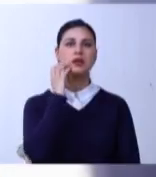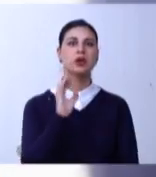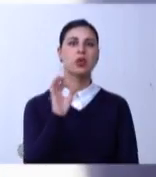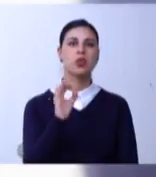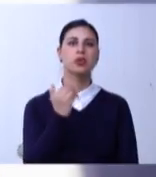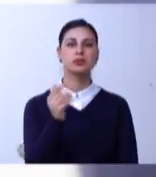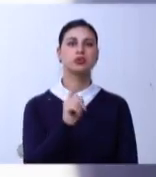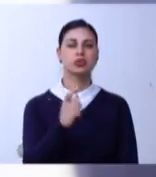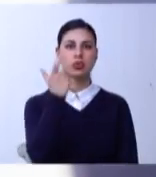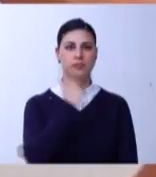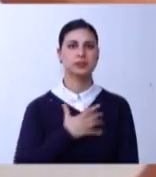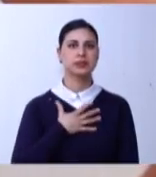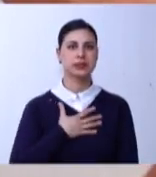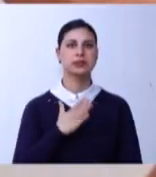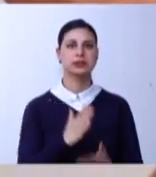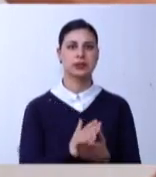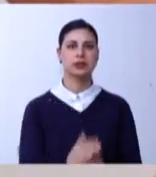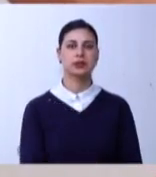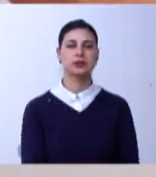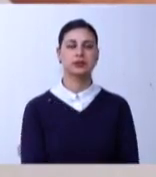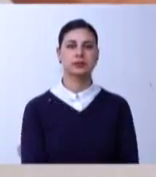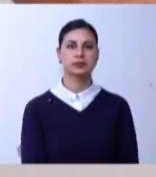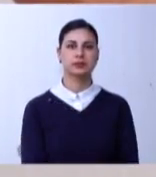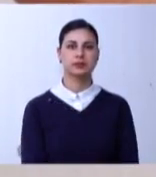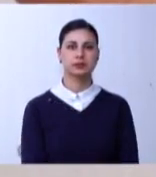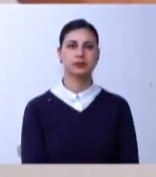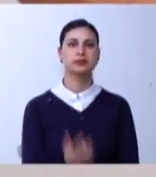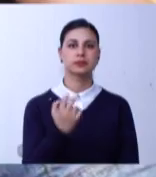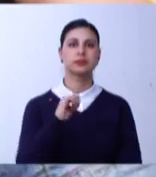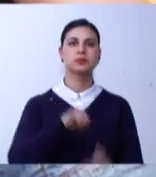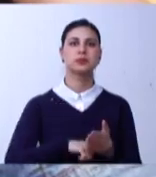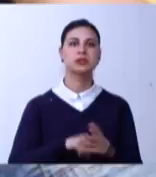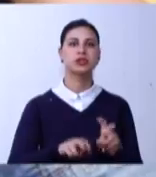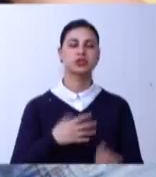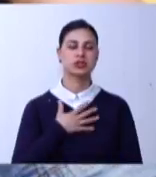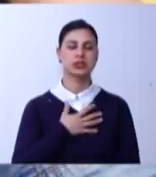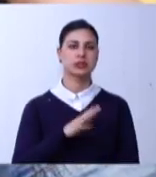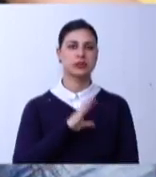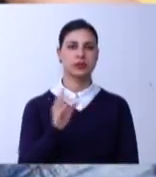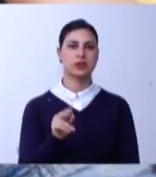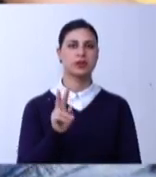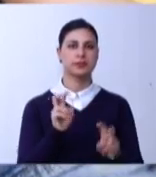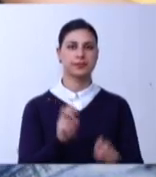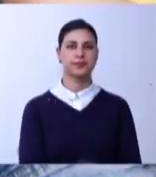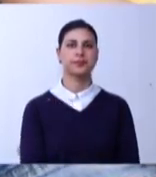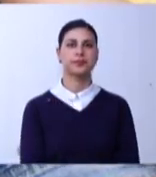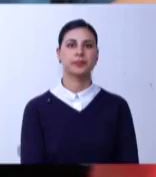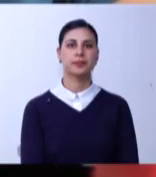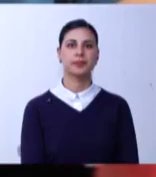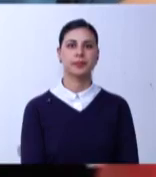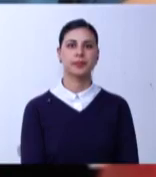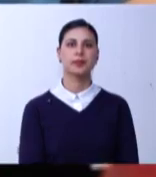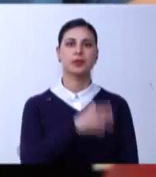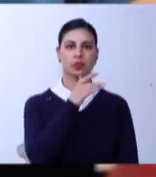იმის, რომ სტრესის ქვეშ ვართ. ოფლიანობის მატება, მიზეზი ისევ სტრესია. კონცენტრაციის